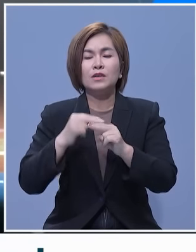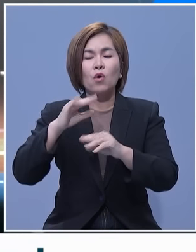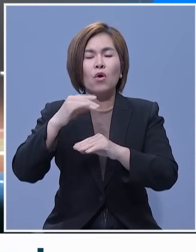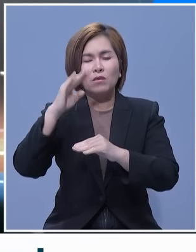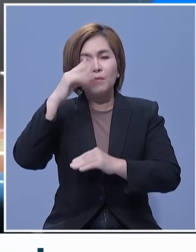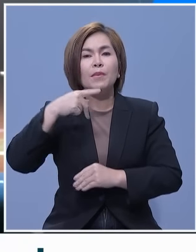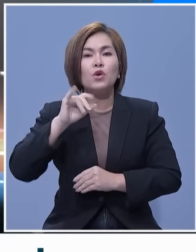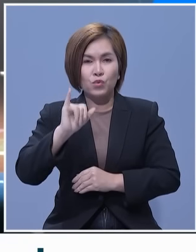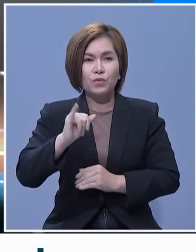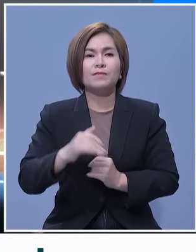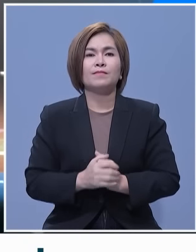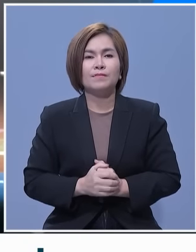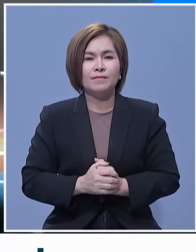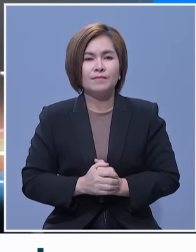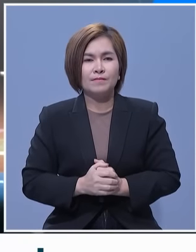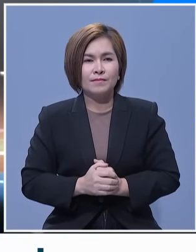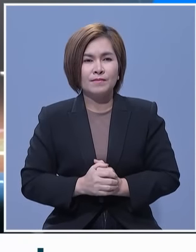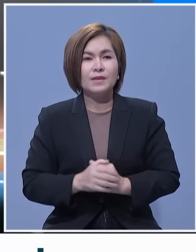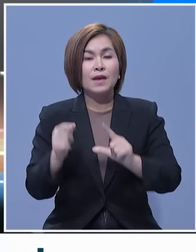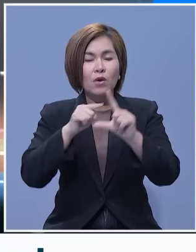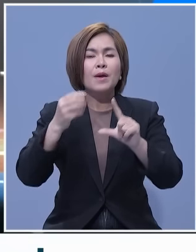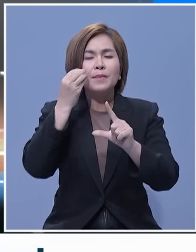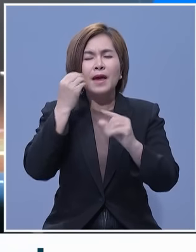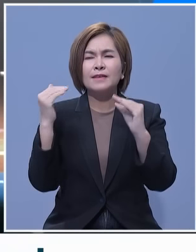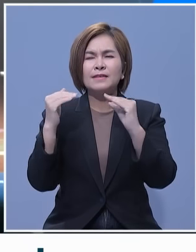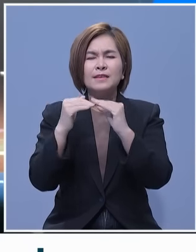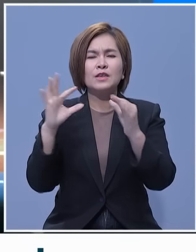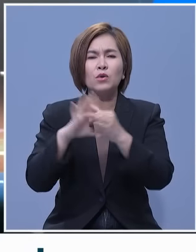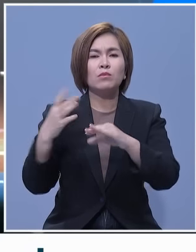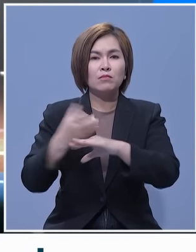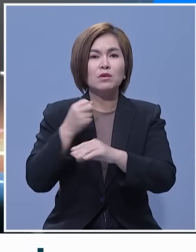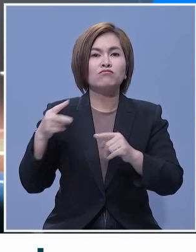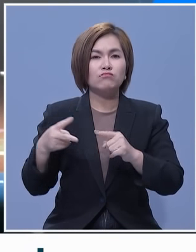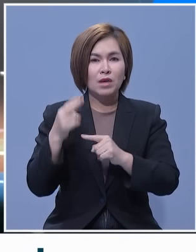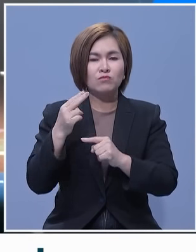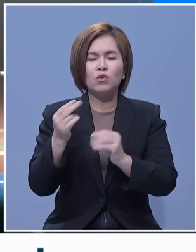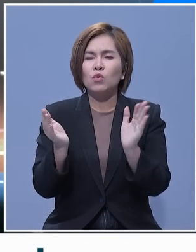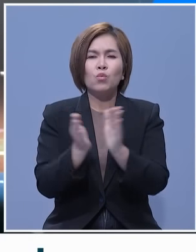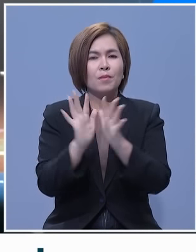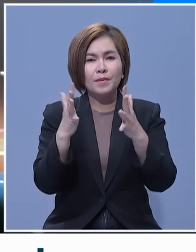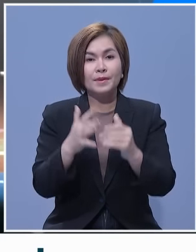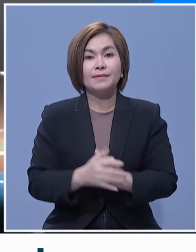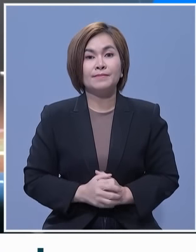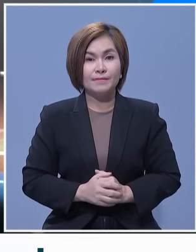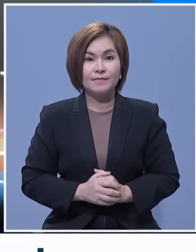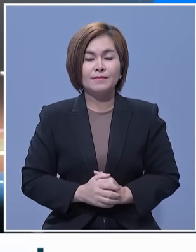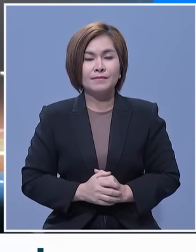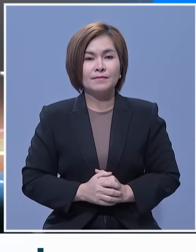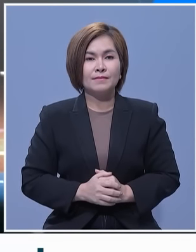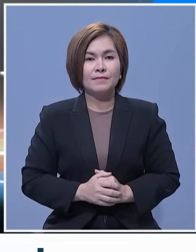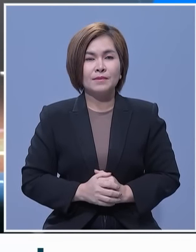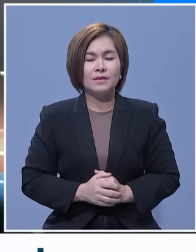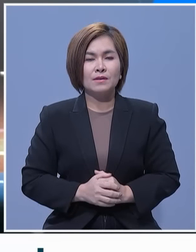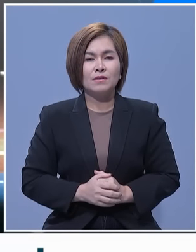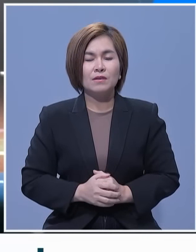จันทร์โอชาครับส่วนพรรคก้าวไกลคุณพิธาเนี่ยถูกตัดสิททางการเมืองไปแล้วก็ไม่นับแล้วครับแล้วก็อีกฝั่งของพรรคฝ่ายค้านปัจจุบันก็